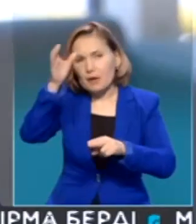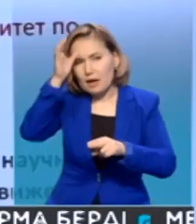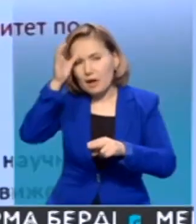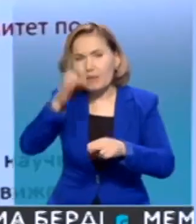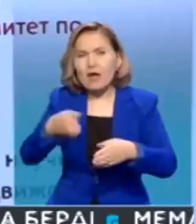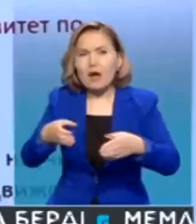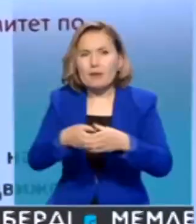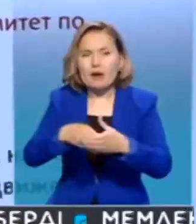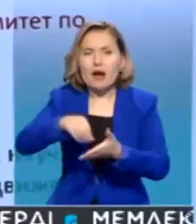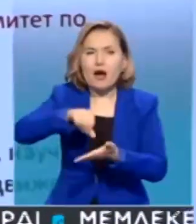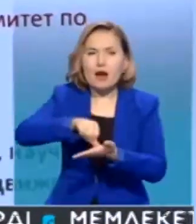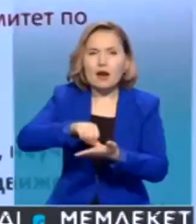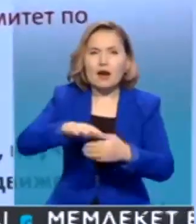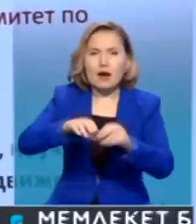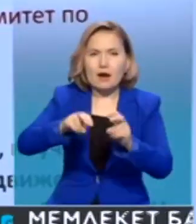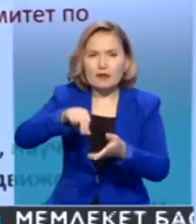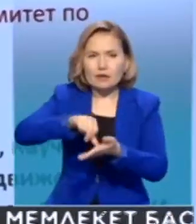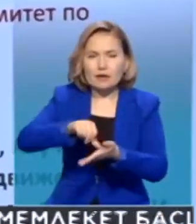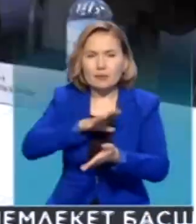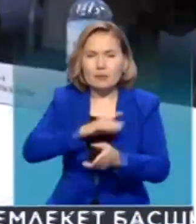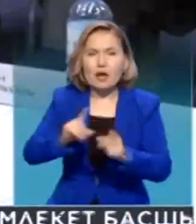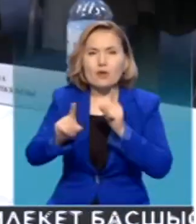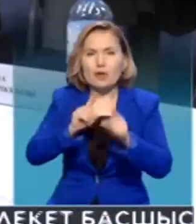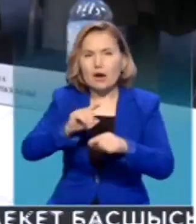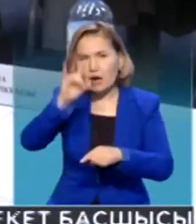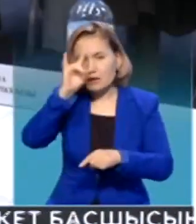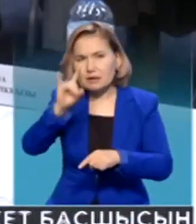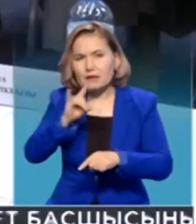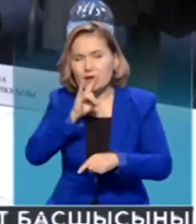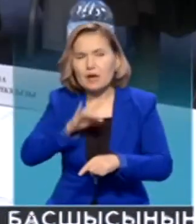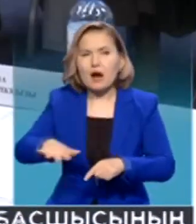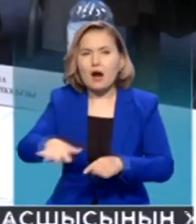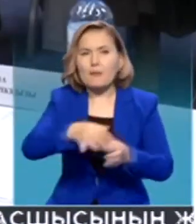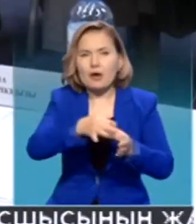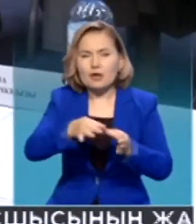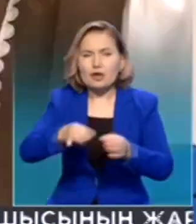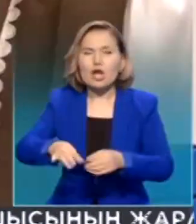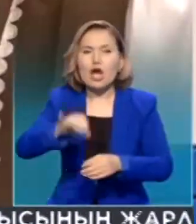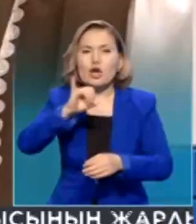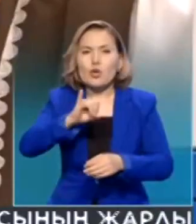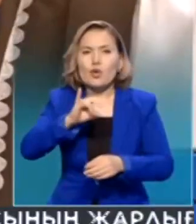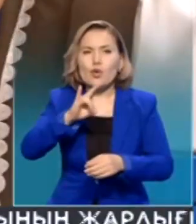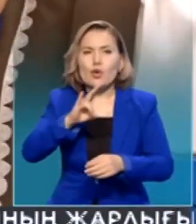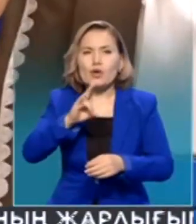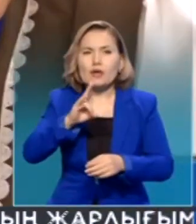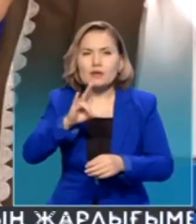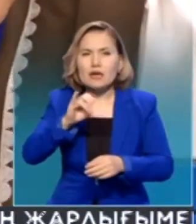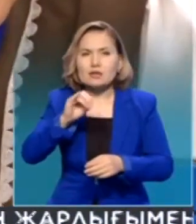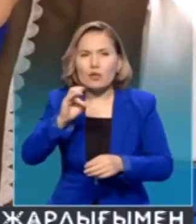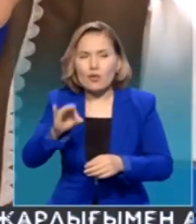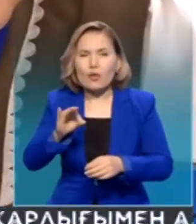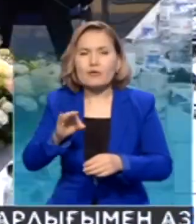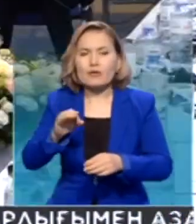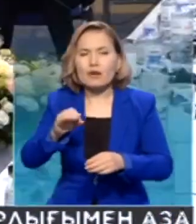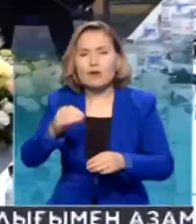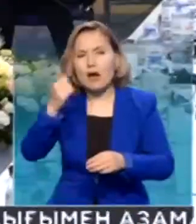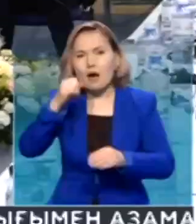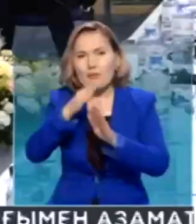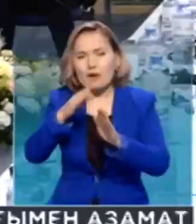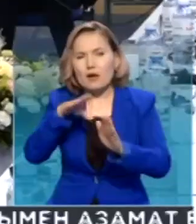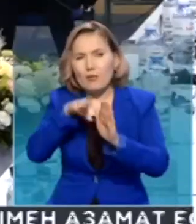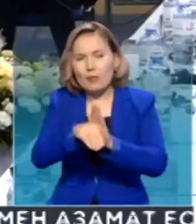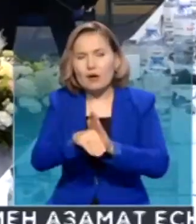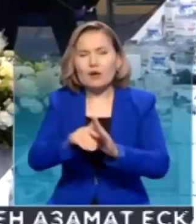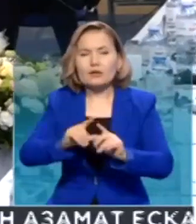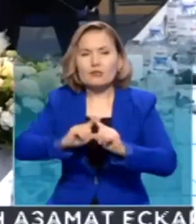ғылым салаларының белгілі қайраткерлері қатысты. Бас қосуда ел аумағындағы ЮНЕСКО тізіміне енген нысандарды сақтау ісіне ерекше